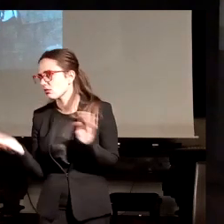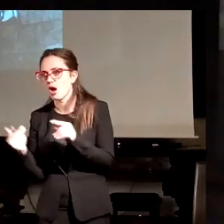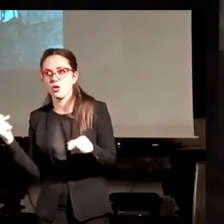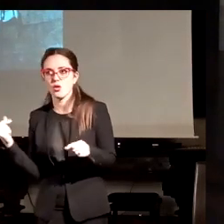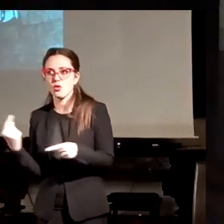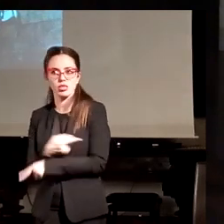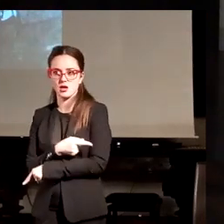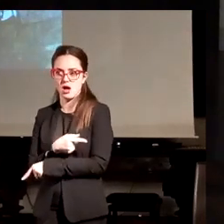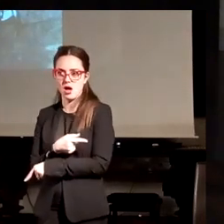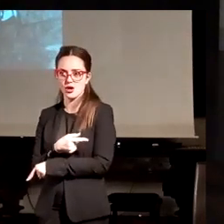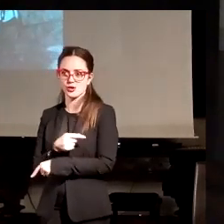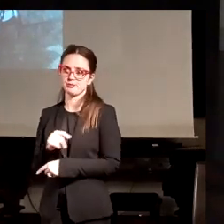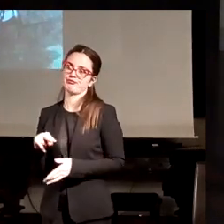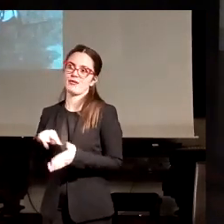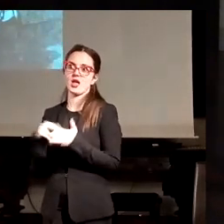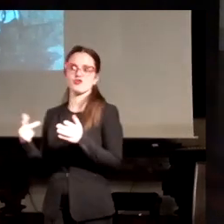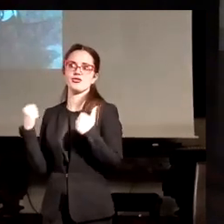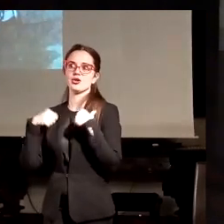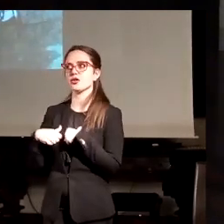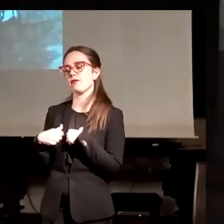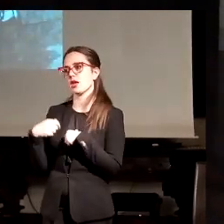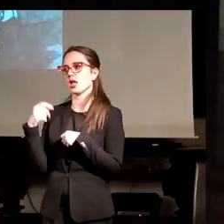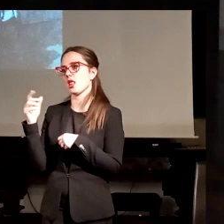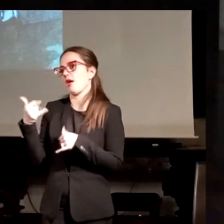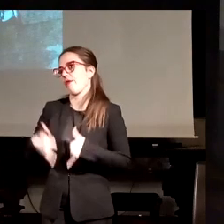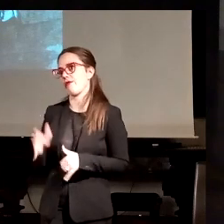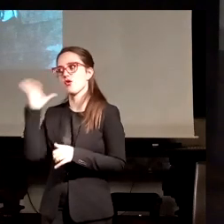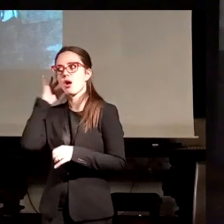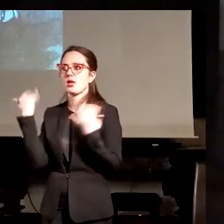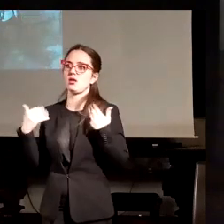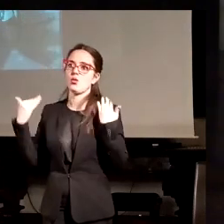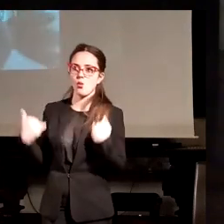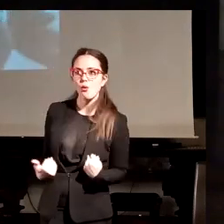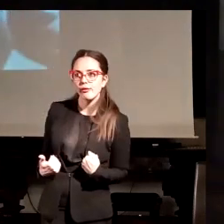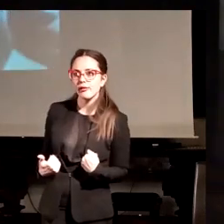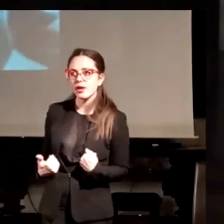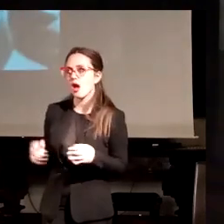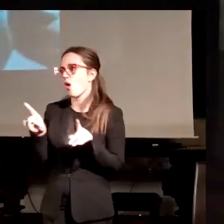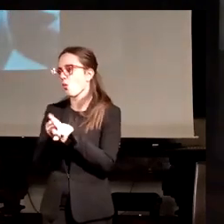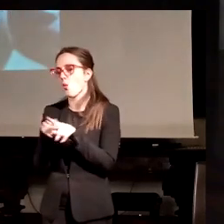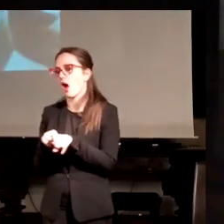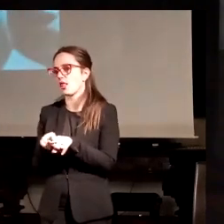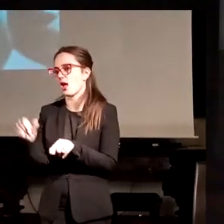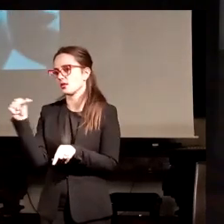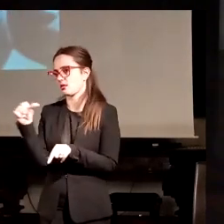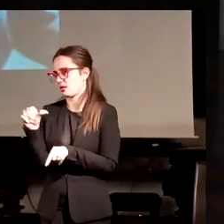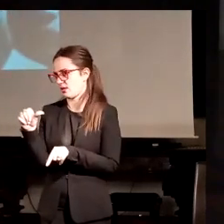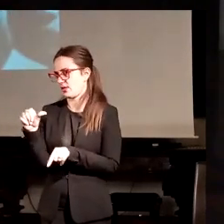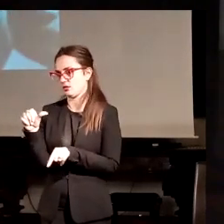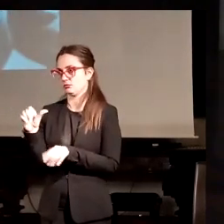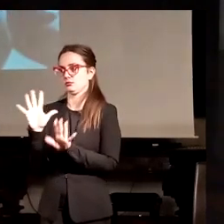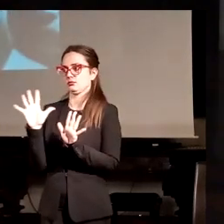civile me il figlio nei capelli lunghi perché poi stephenson si intrufola nel personaggio